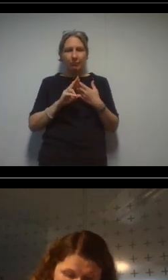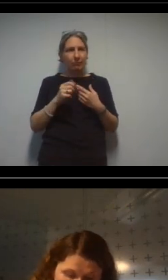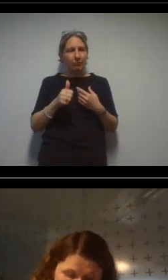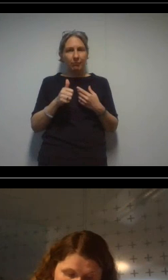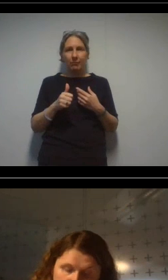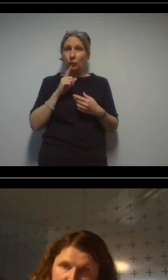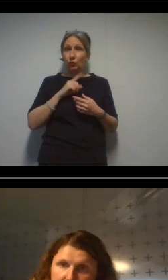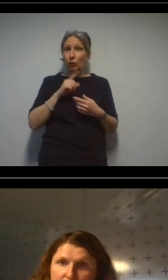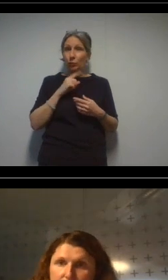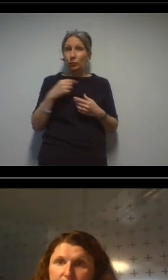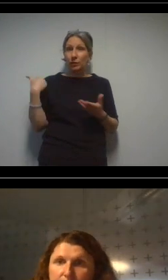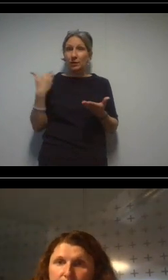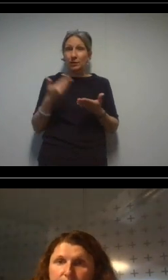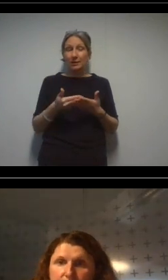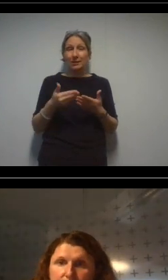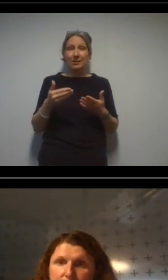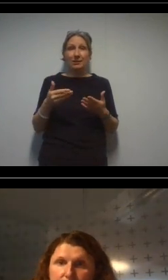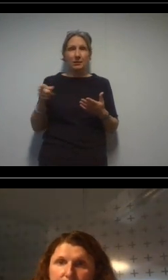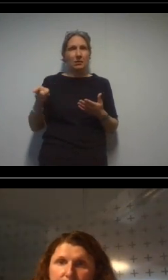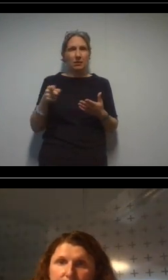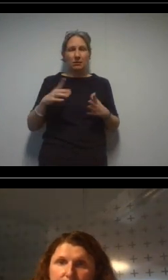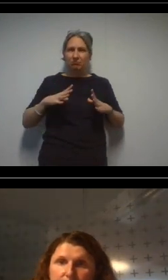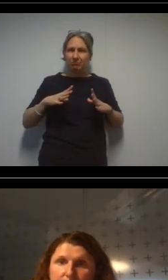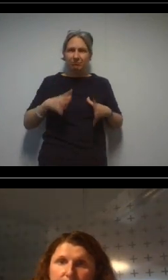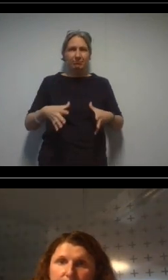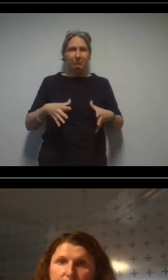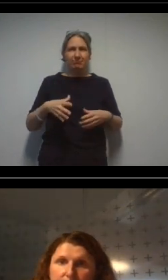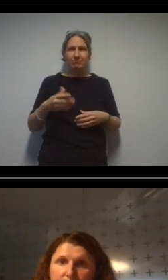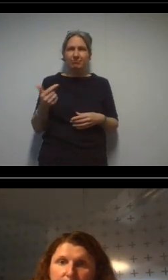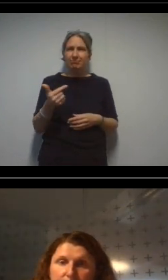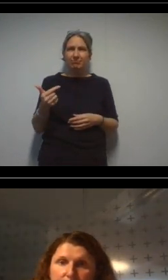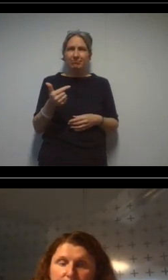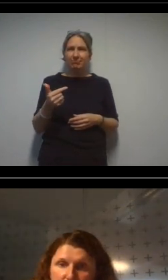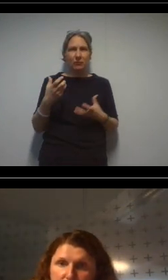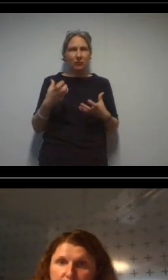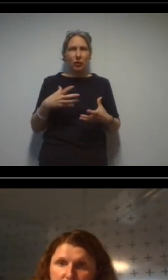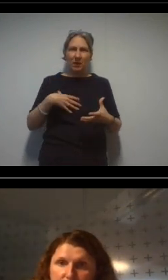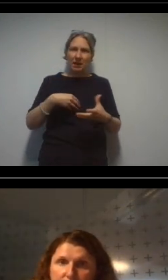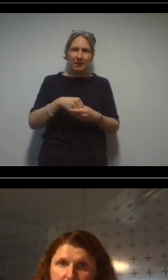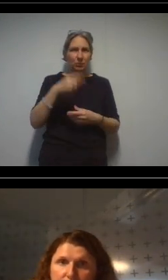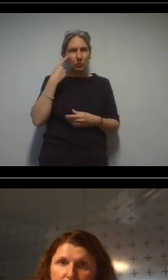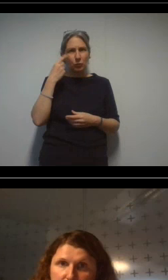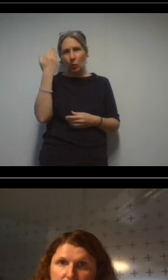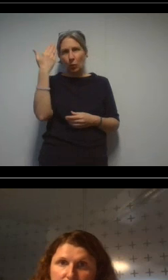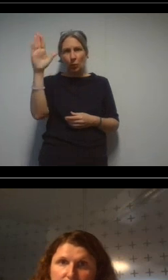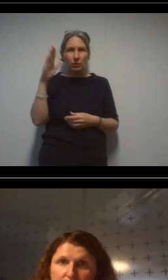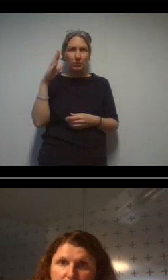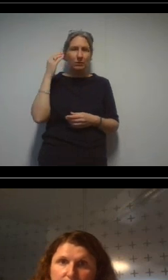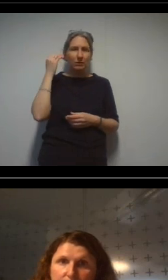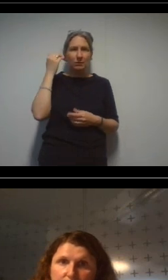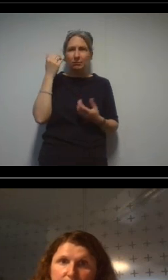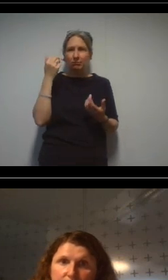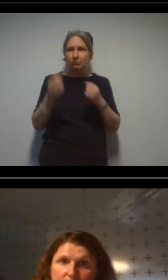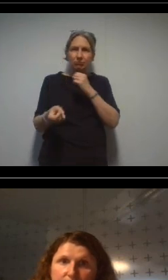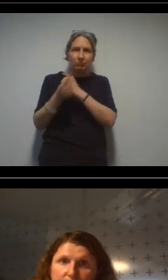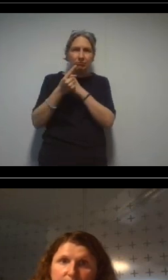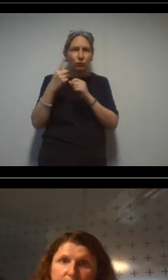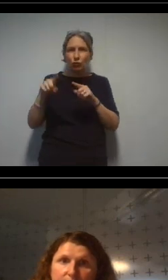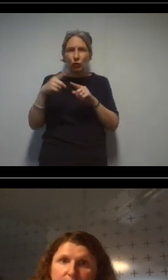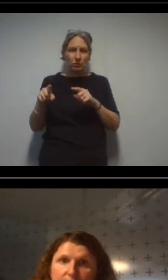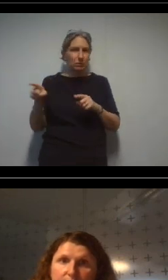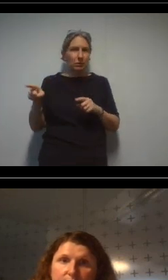forum, d'ailleurs, ils sont très enclins à participer aussi à d'autres initiatives. Ça les a